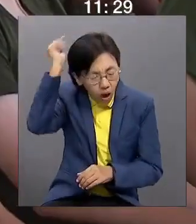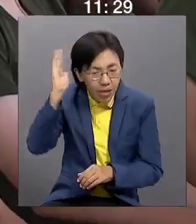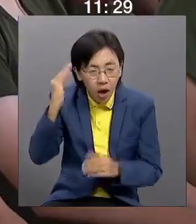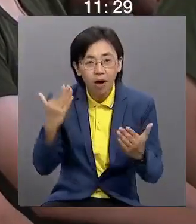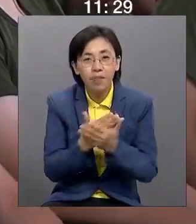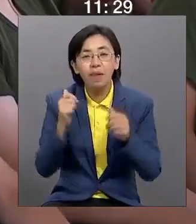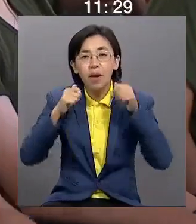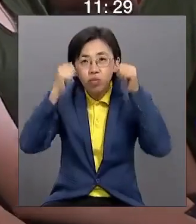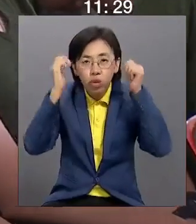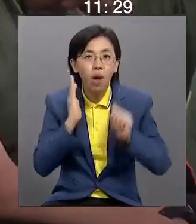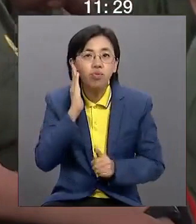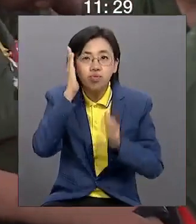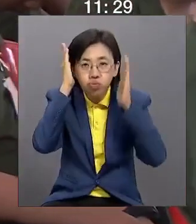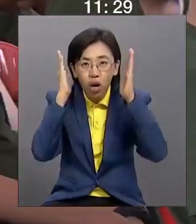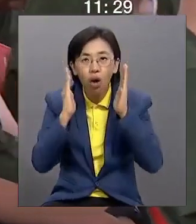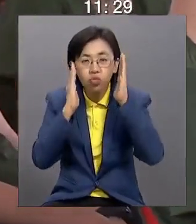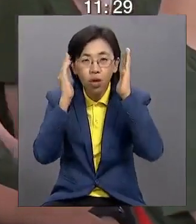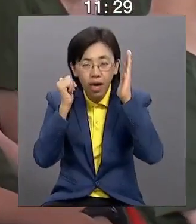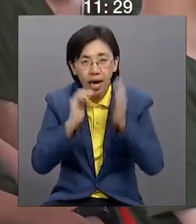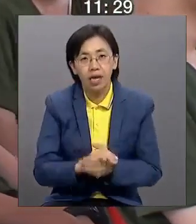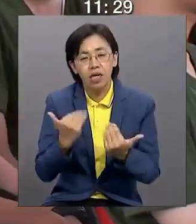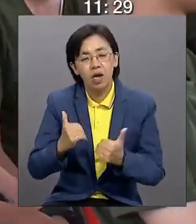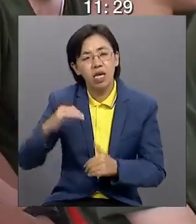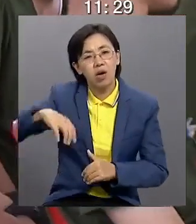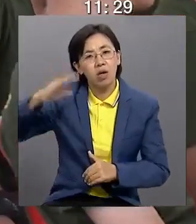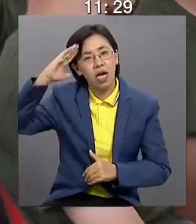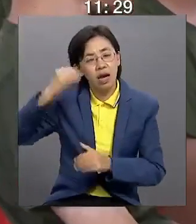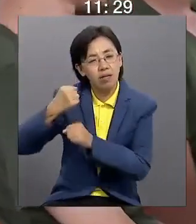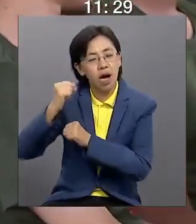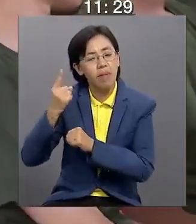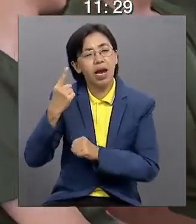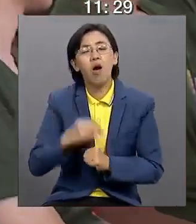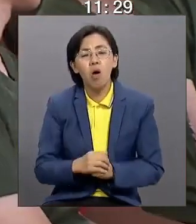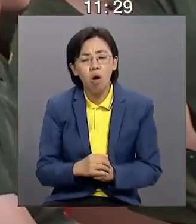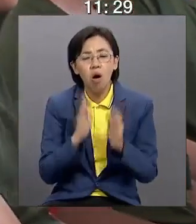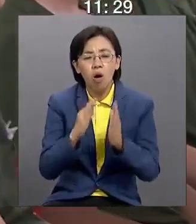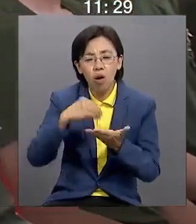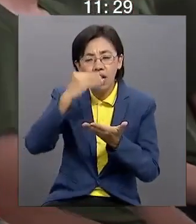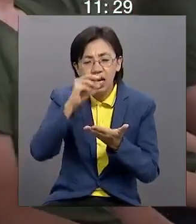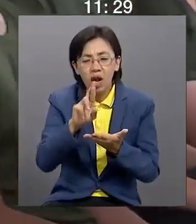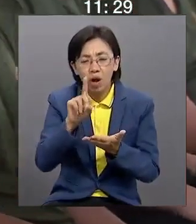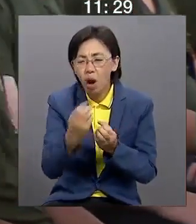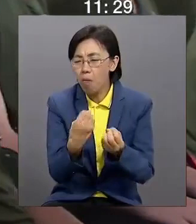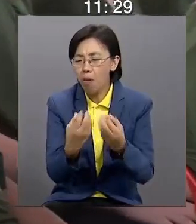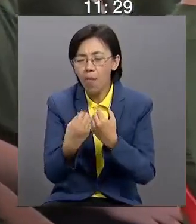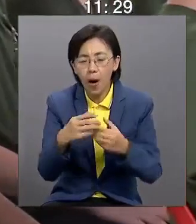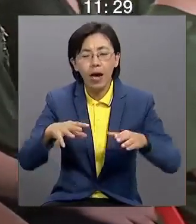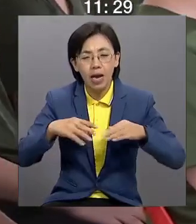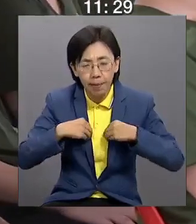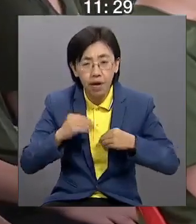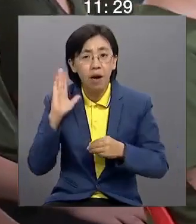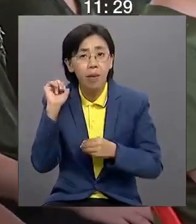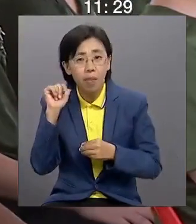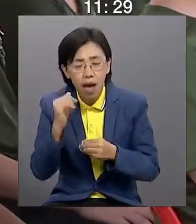ำได้สะท้อนภาพลักษณ์กองทัพบกยุคใหม่ที่เปิดรับฟังเสียงเรียกร้องจากนักศึกษาวิชาทหารผู้ปกครองและกระ